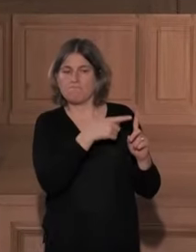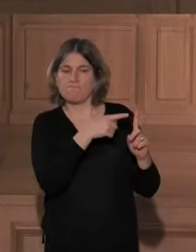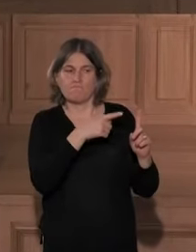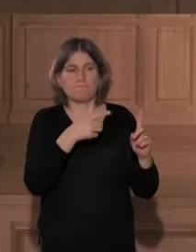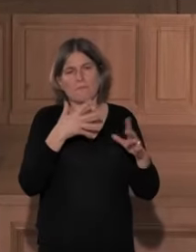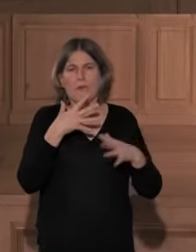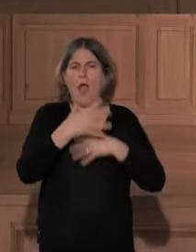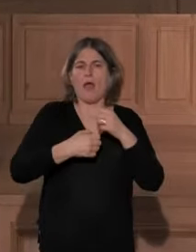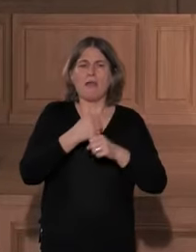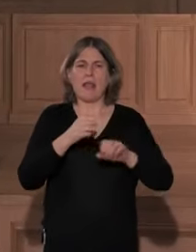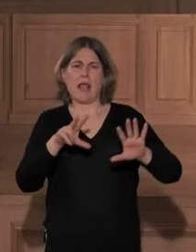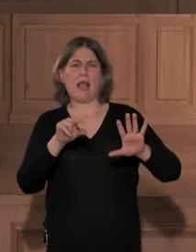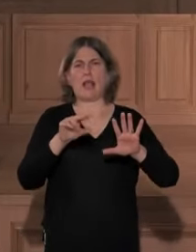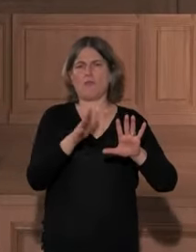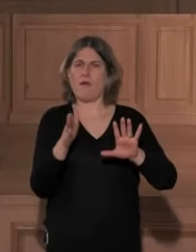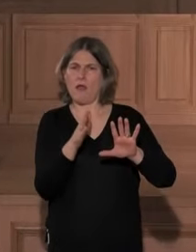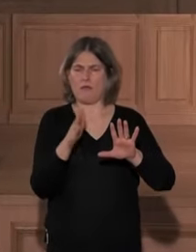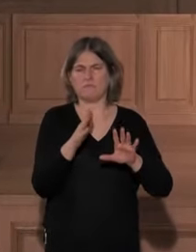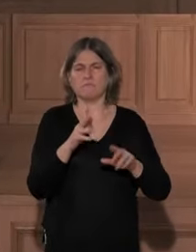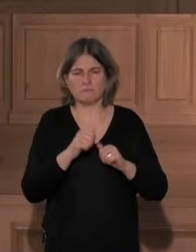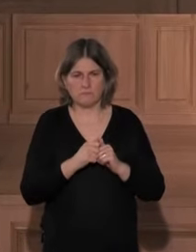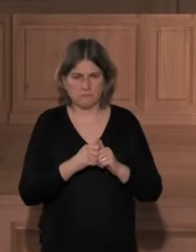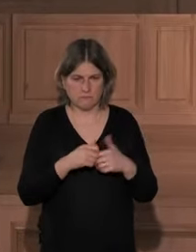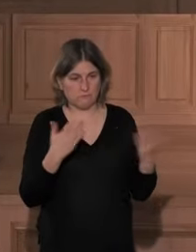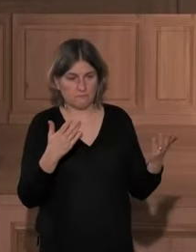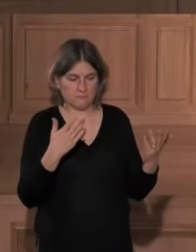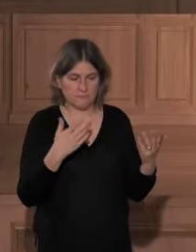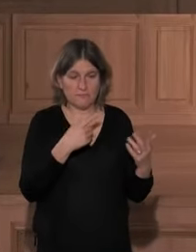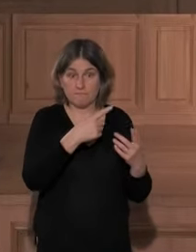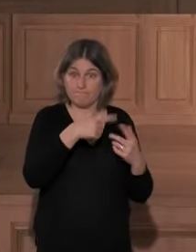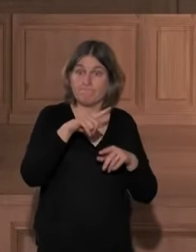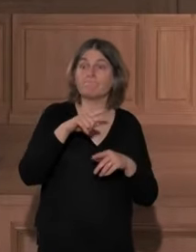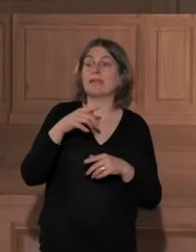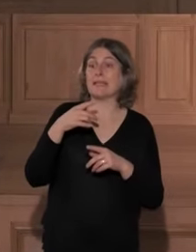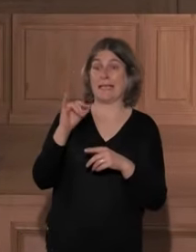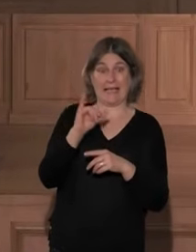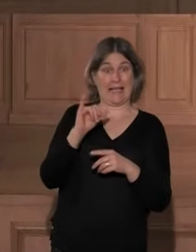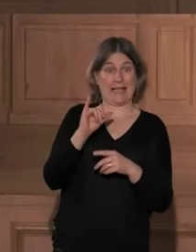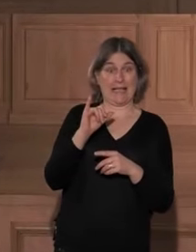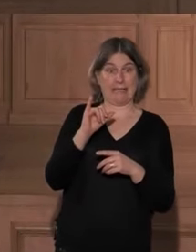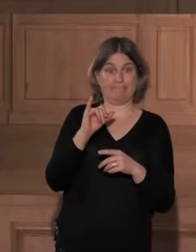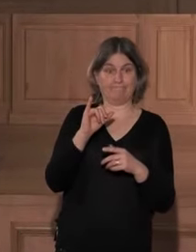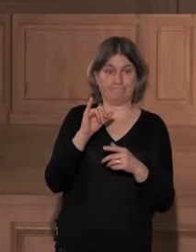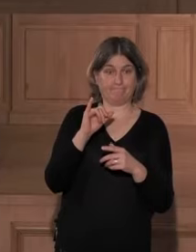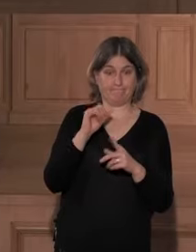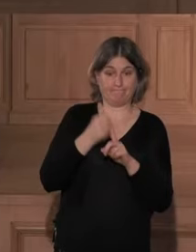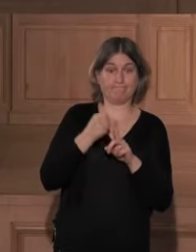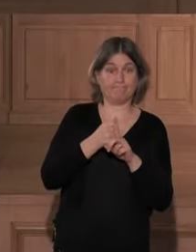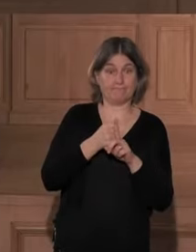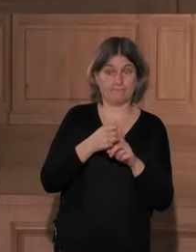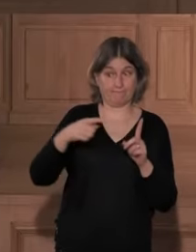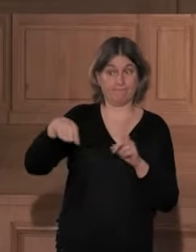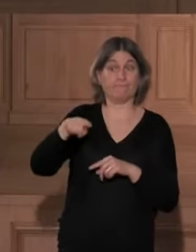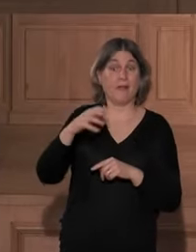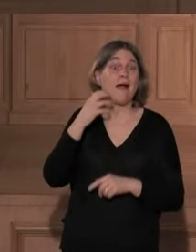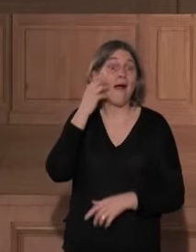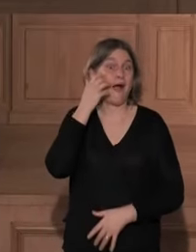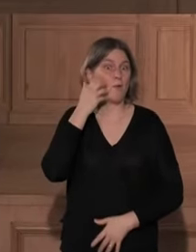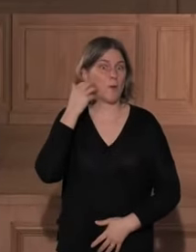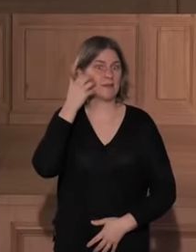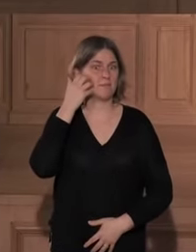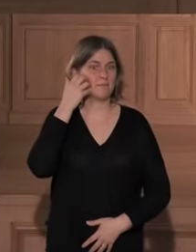partie difficile. Elle a été gagnée par des ados eux-mêmes. C'est avec des ados, finalement, qu'on a eu l'idée de l'inclusion et l'idée de partager, finalement,